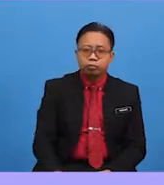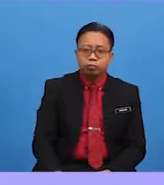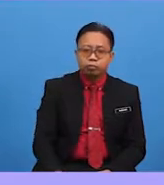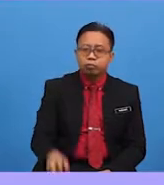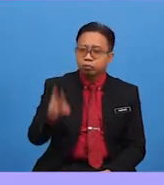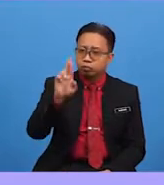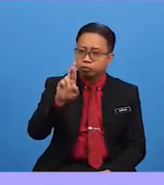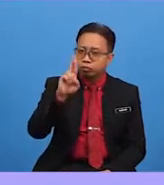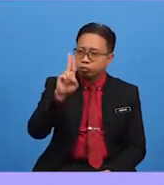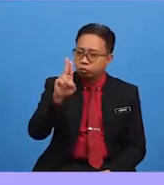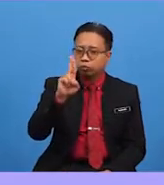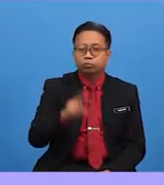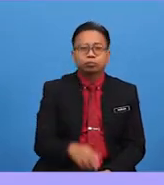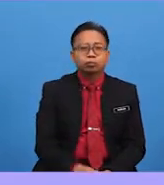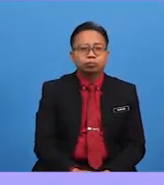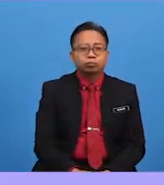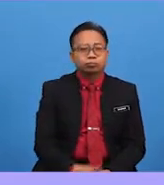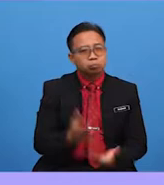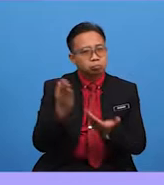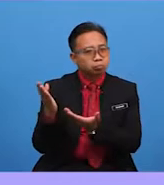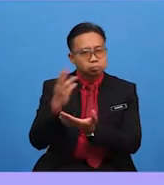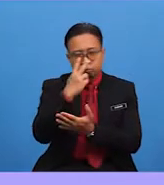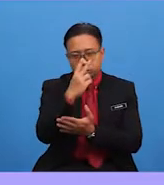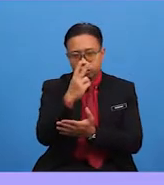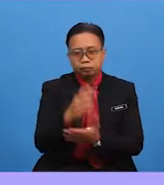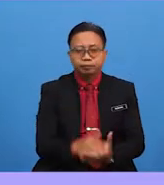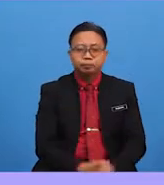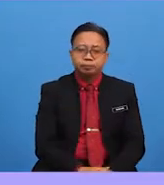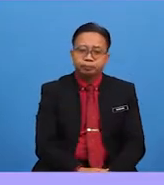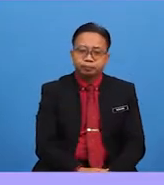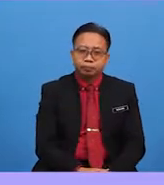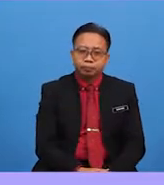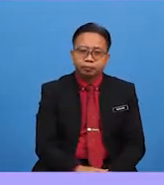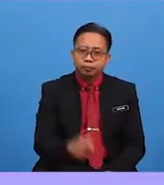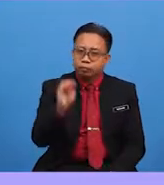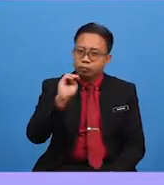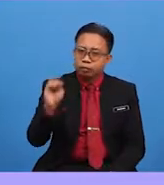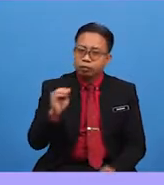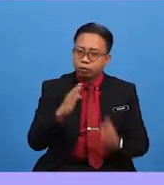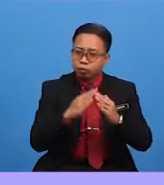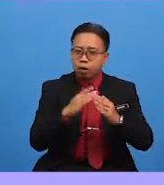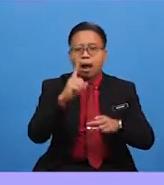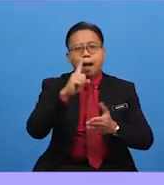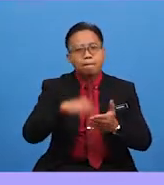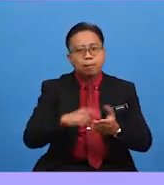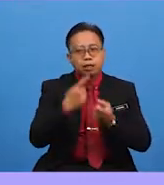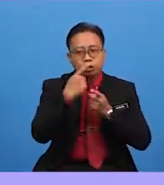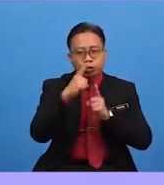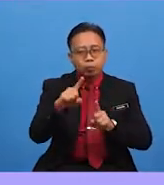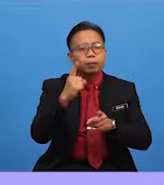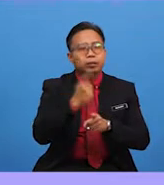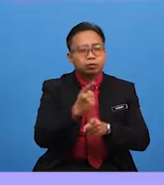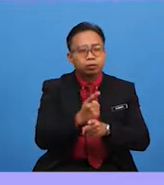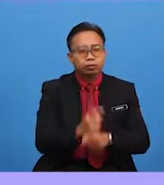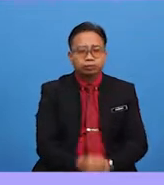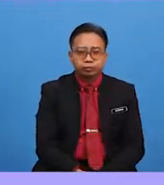Tek, nik, ju, ru. Murid-murid di rumah, apa jawapan yang betul?